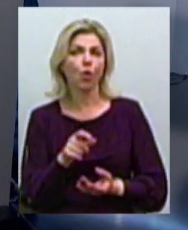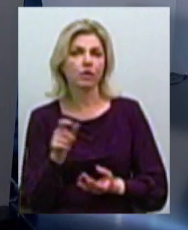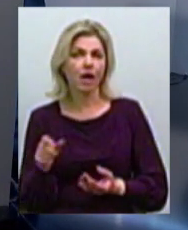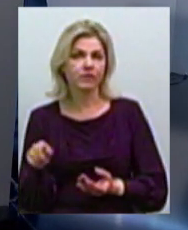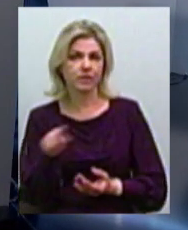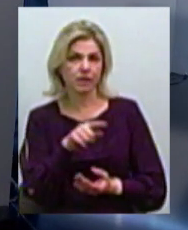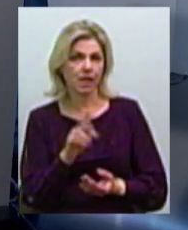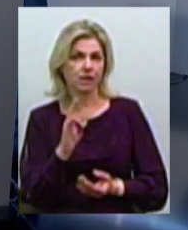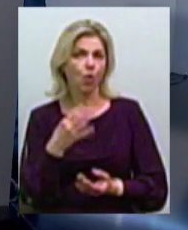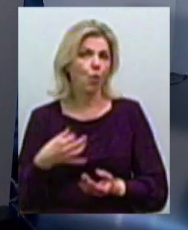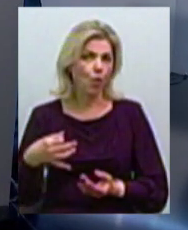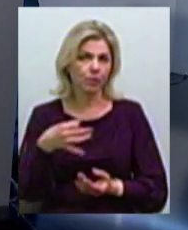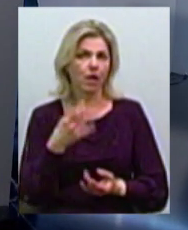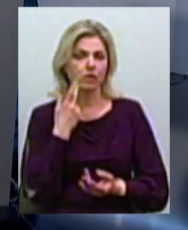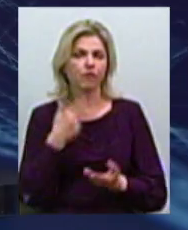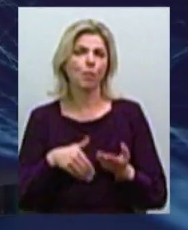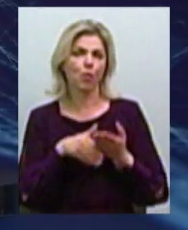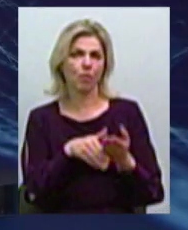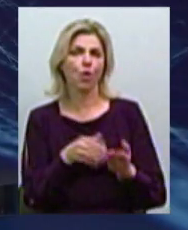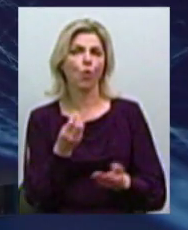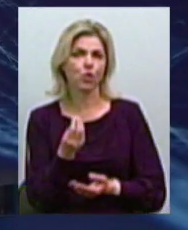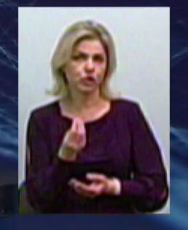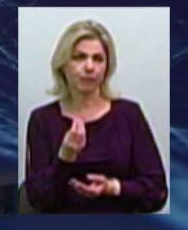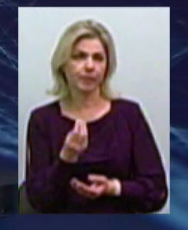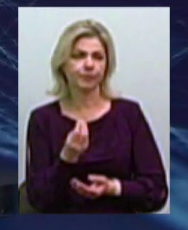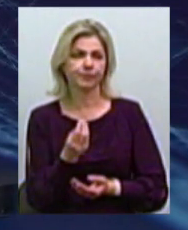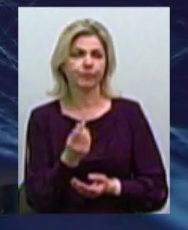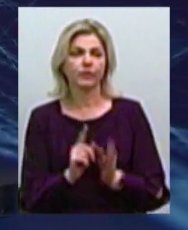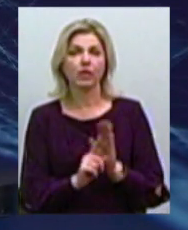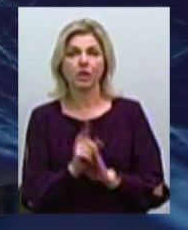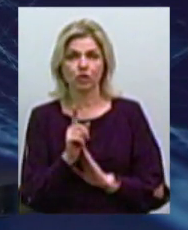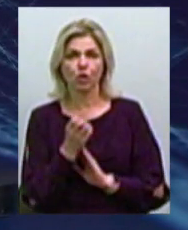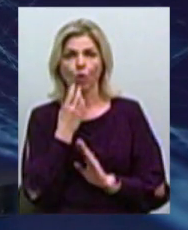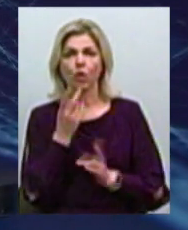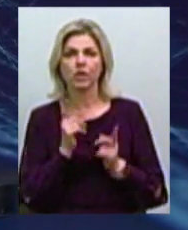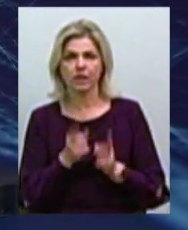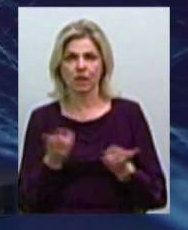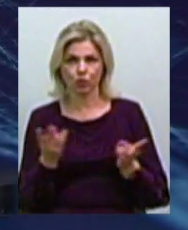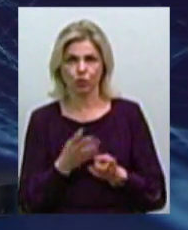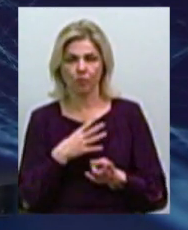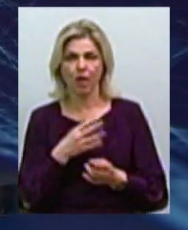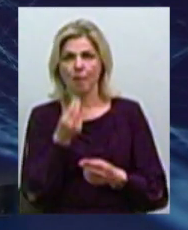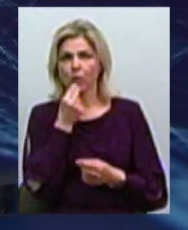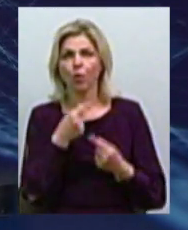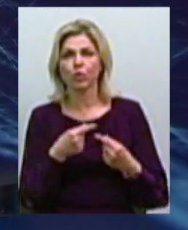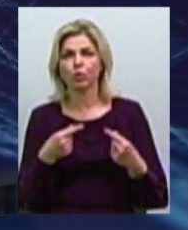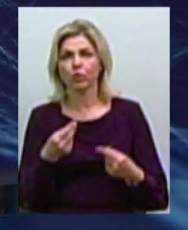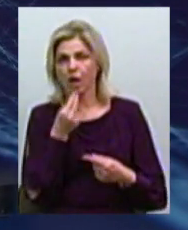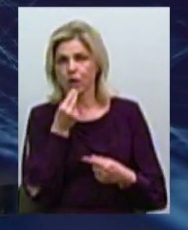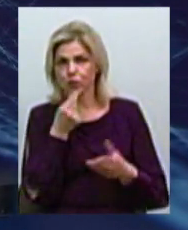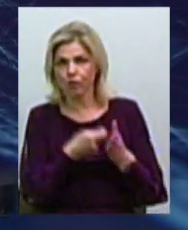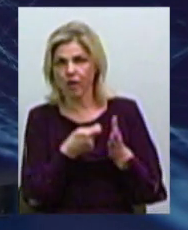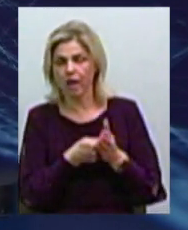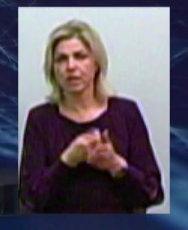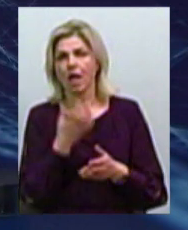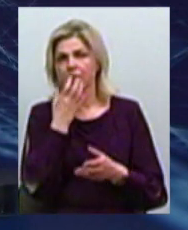Миколаївської області допомагали завжди і коштами, попервах, коли це було дійсно потрібно, продукти харчування, якісь речі,